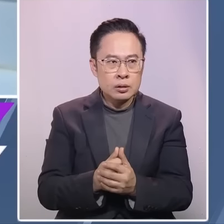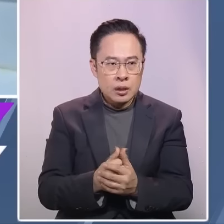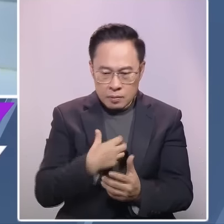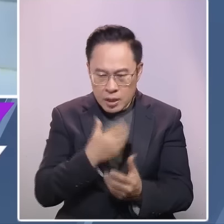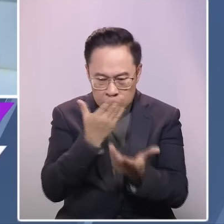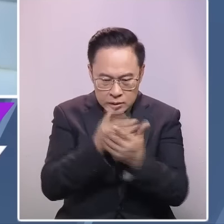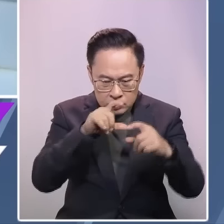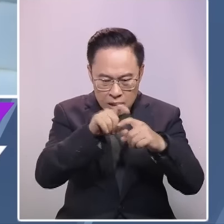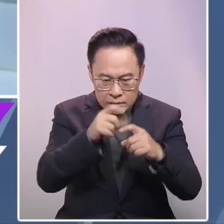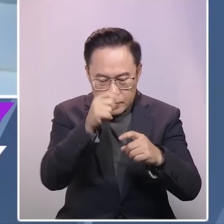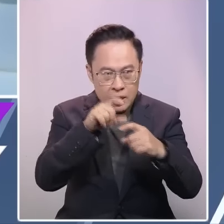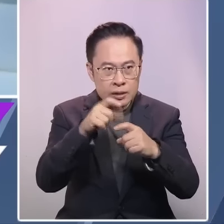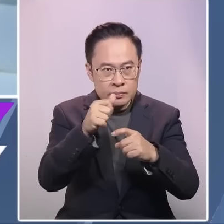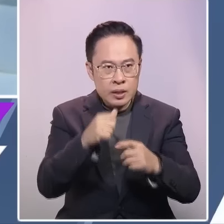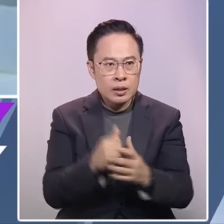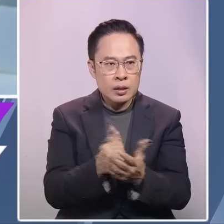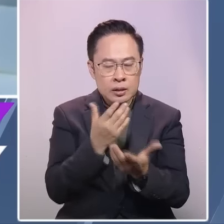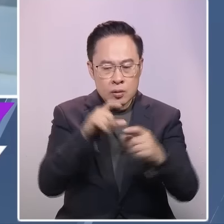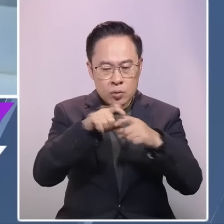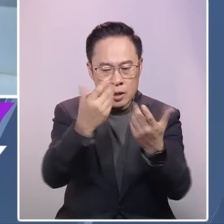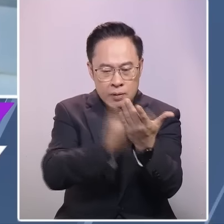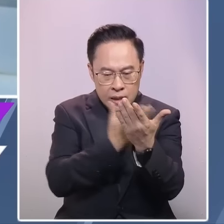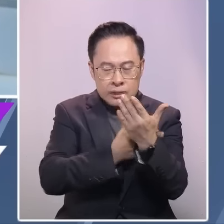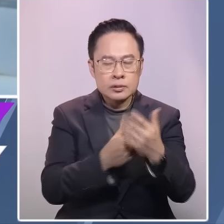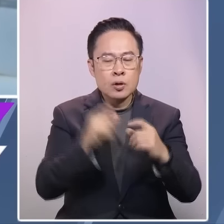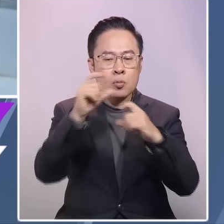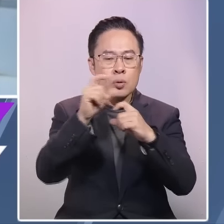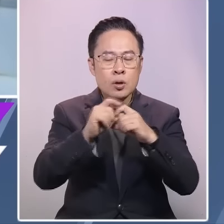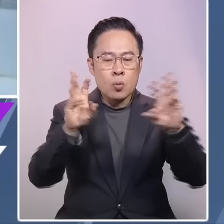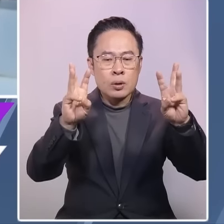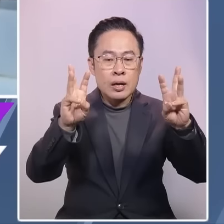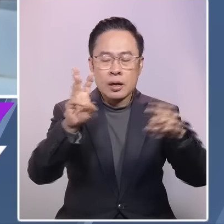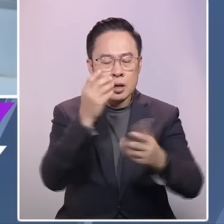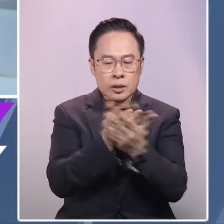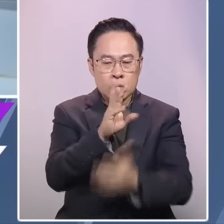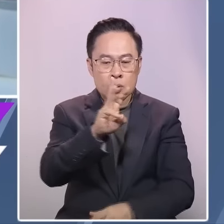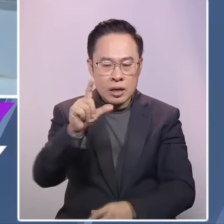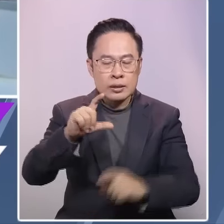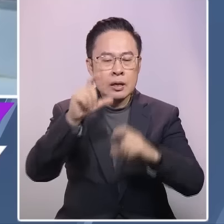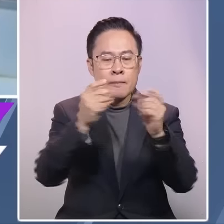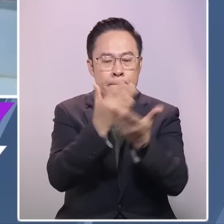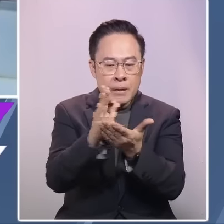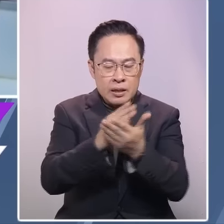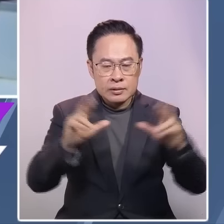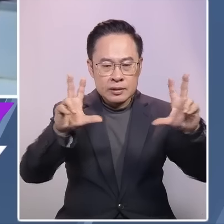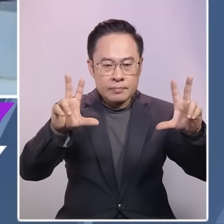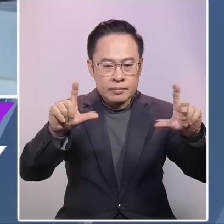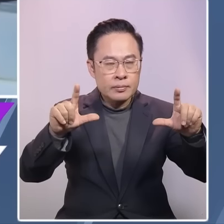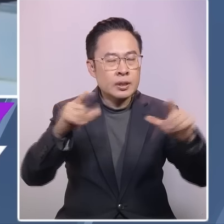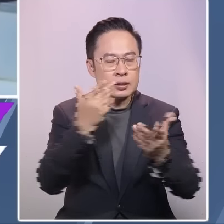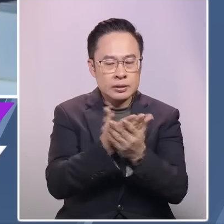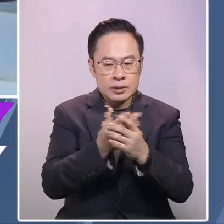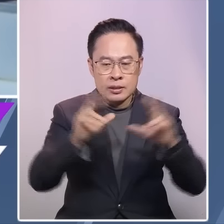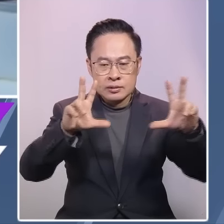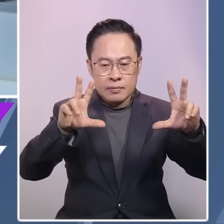เอามีไเอามาช่วยกันเดเเฮาไปเอาหอยไปขายเาได้คน3ล้านอนาหอยไปขายอีแม่ก็ตกลกำนี้กแม่ก็ได้จะตั้งล้าน